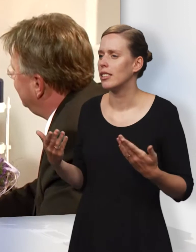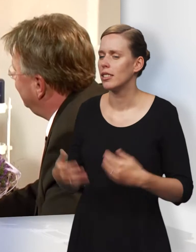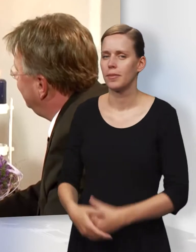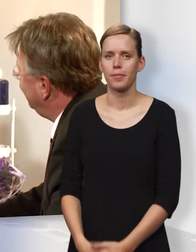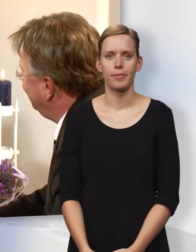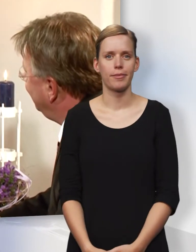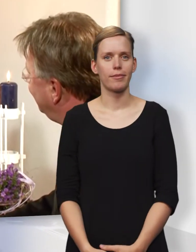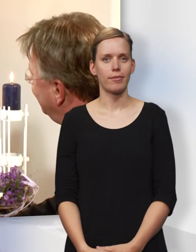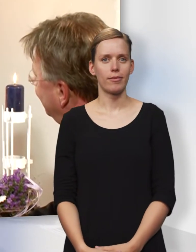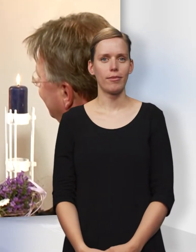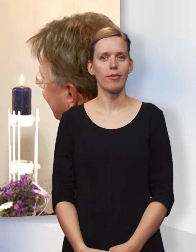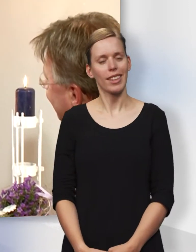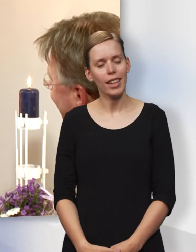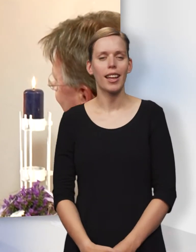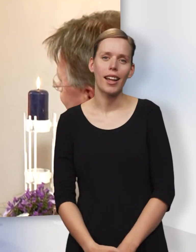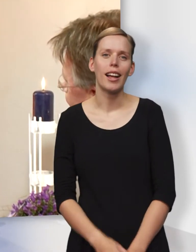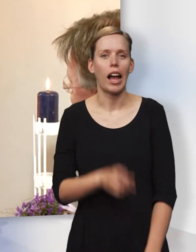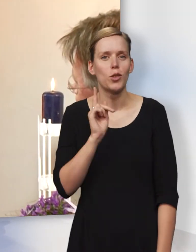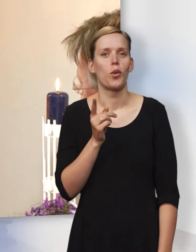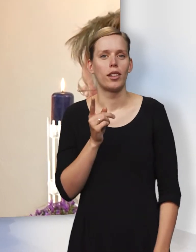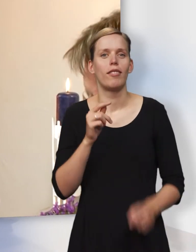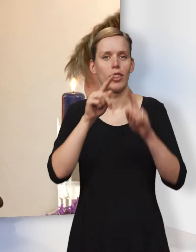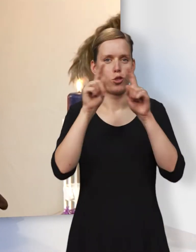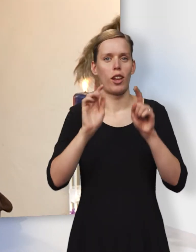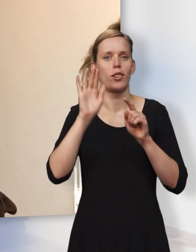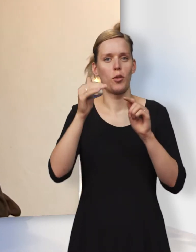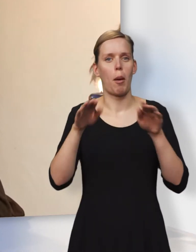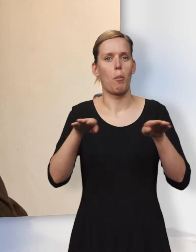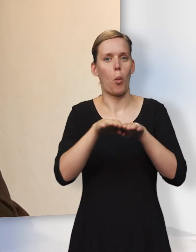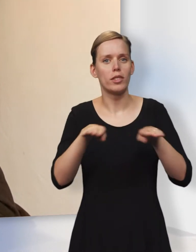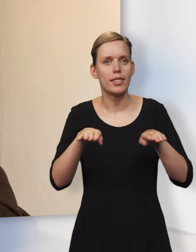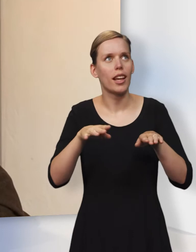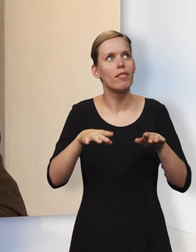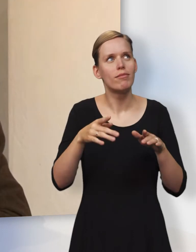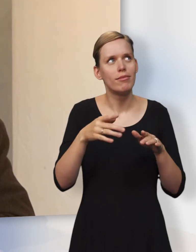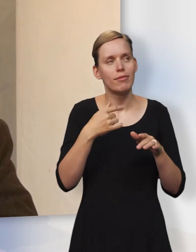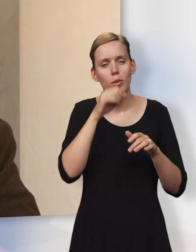CD? Also einmal Stern überm Bodensee